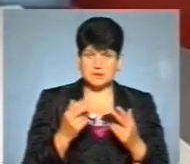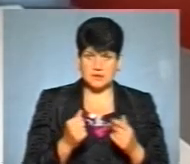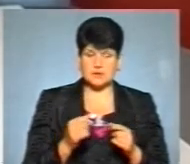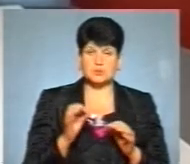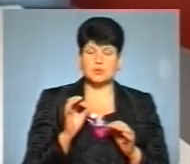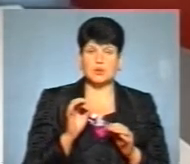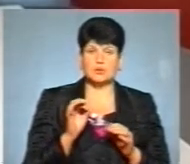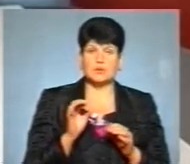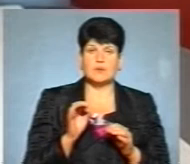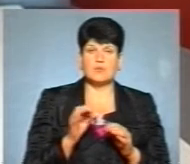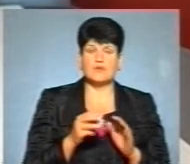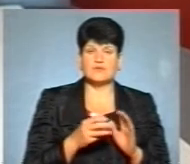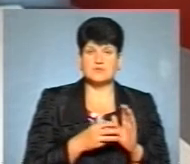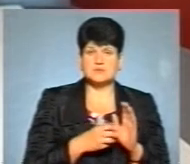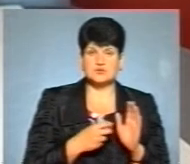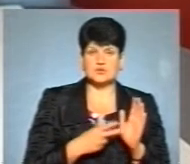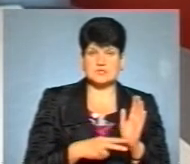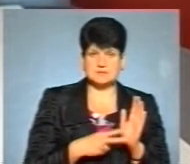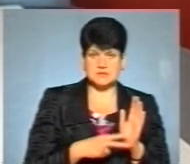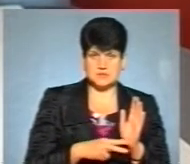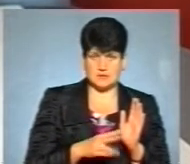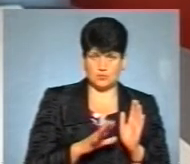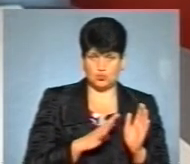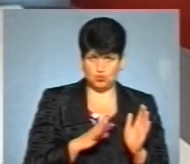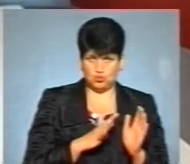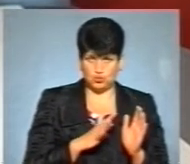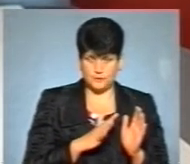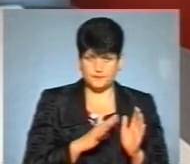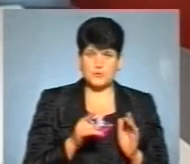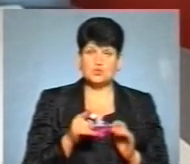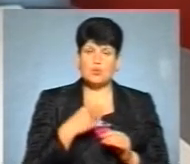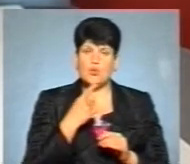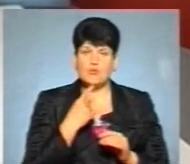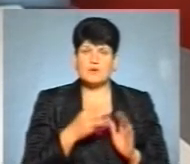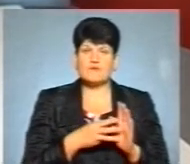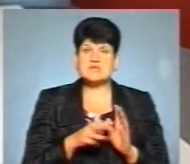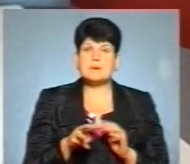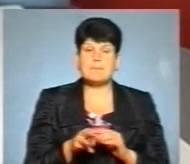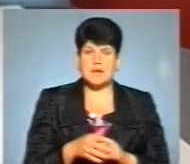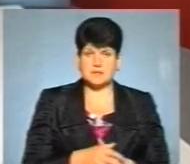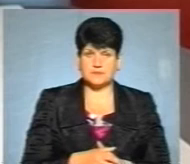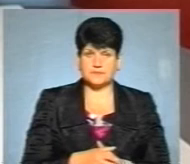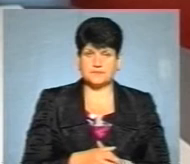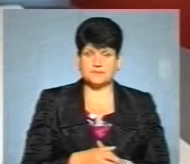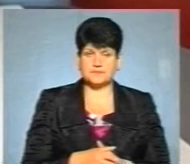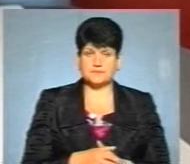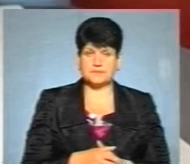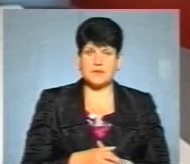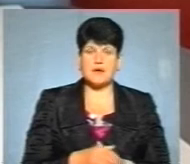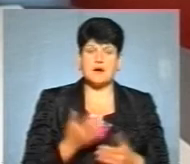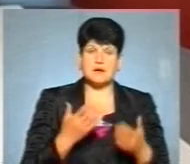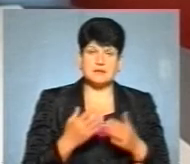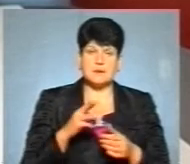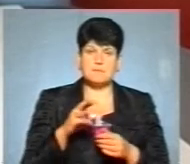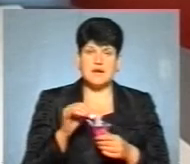абсолютна відмітка була 870. Розумієте? Чому кажуть люди, що 8 метрів? Але межений період – це